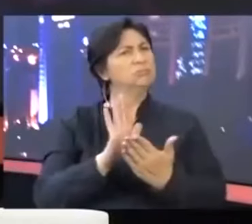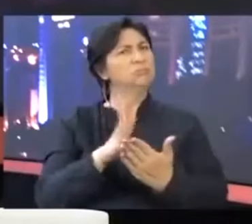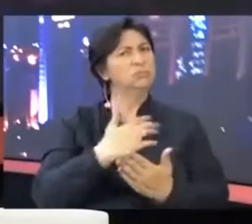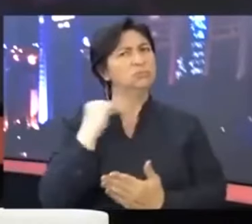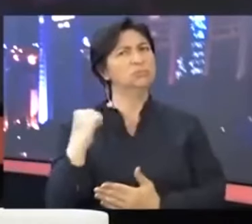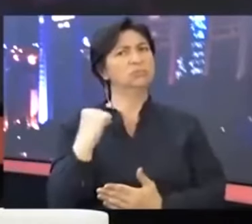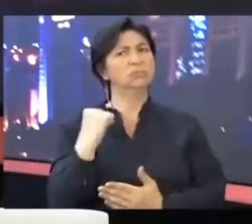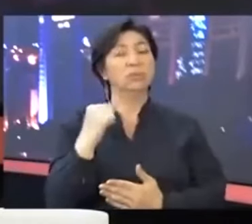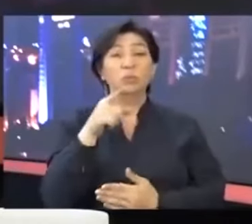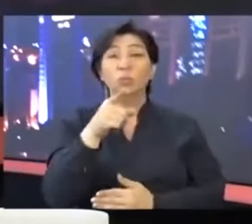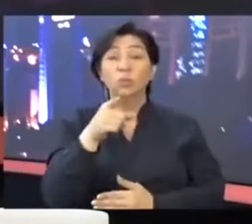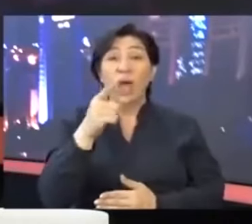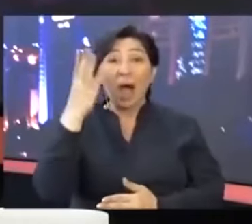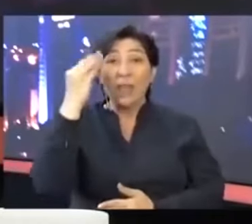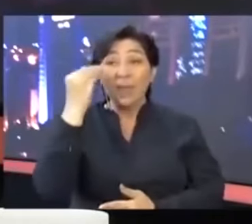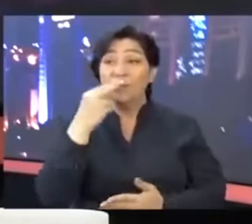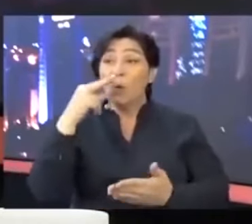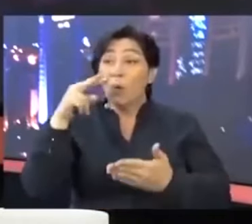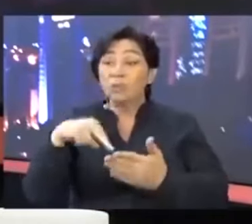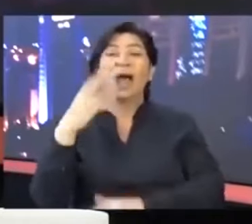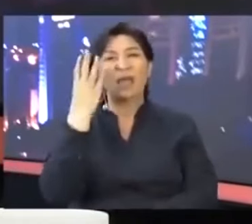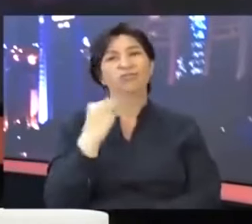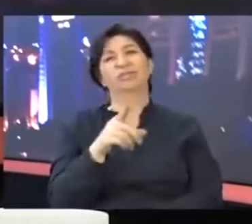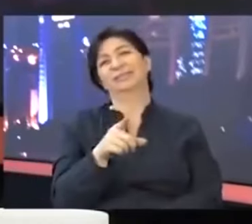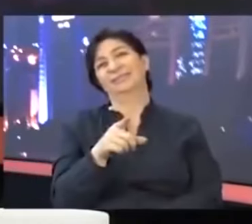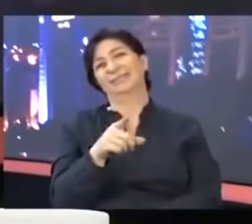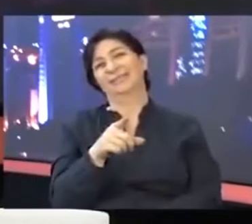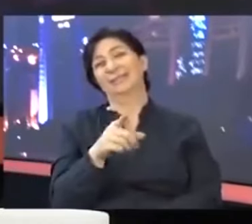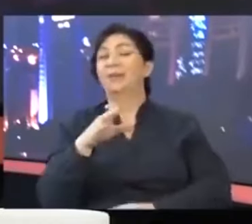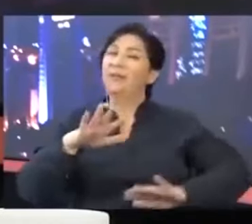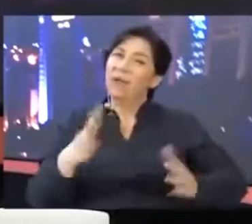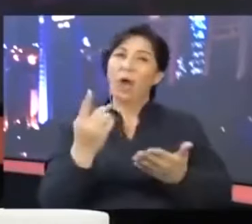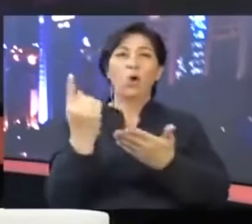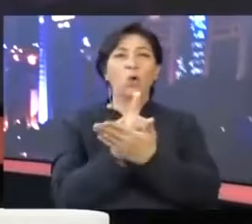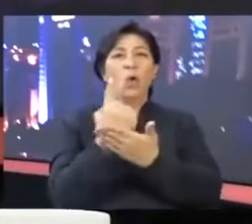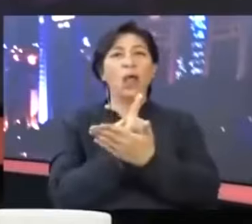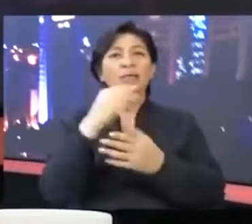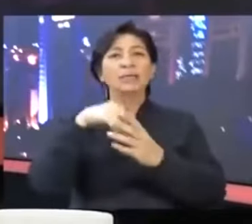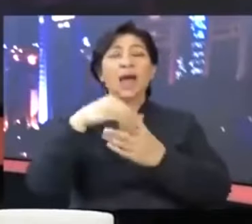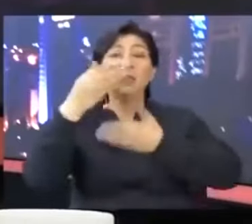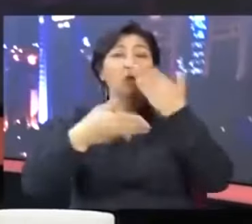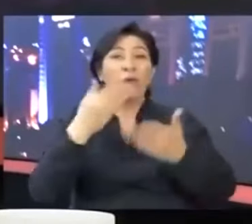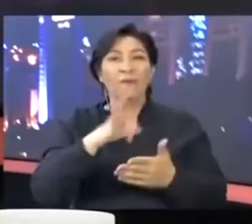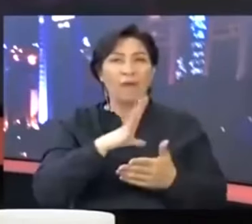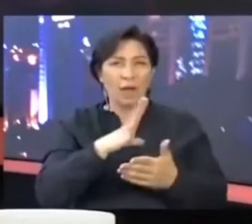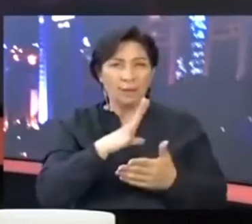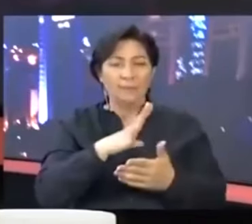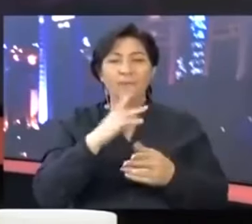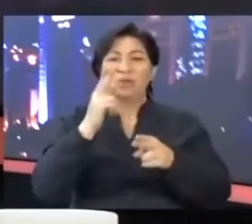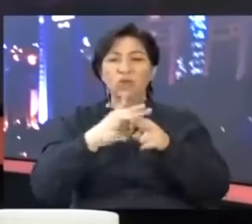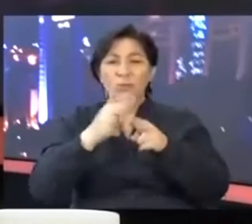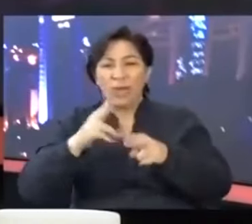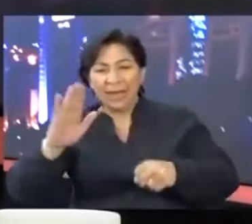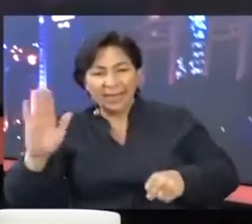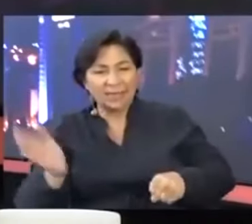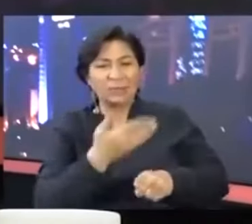var Siz bunun manasını okursanız anlayacaksınız veya Kur'an dünyayla ilgili bir tariflerde buu Siz çabucak geçmekte